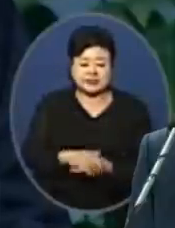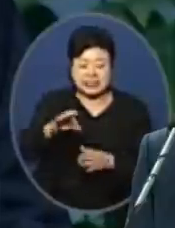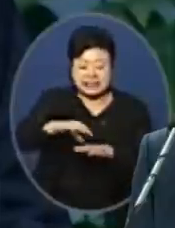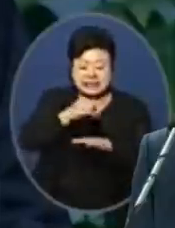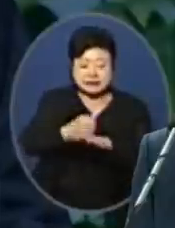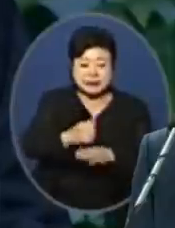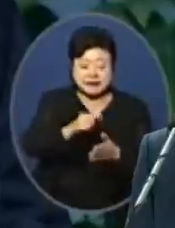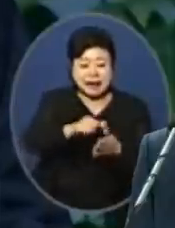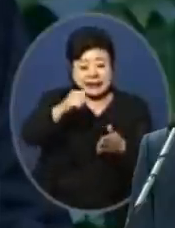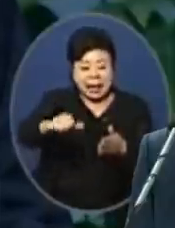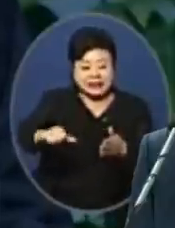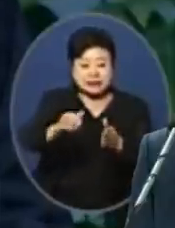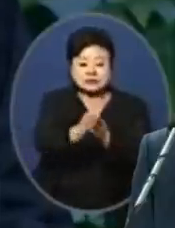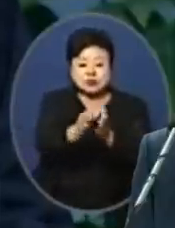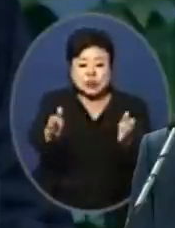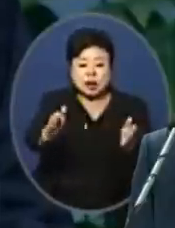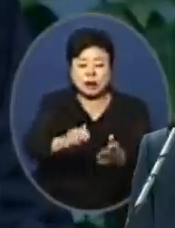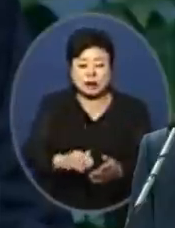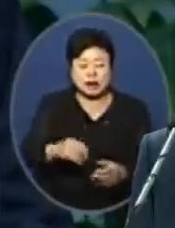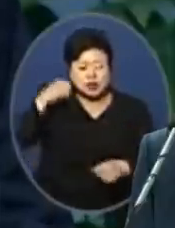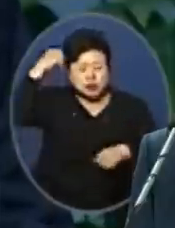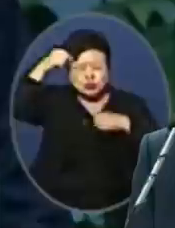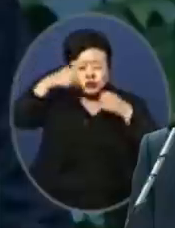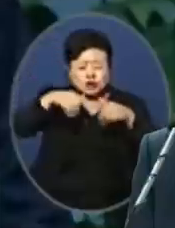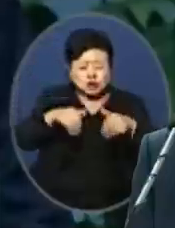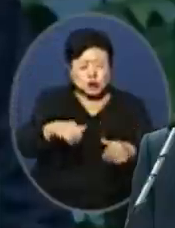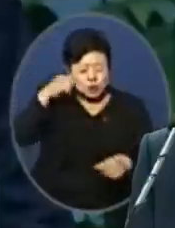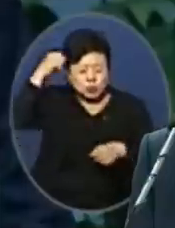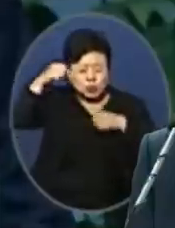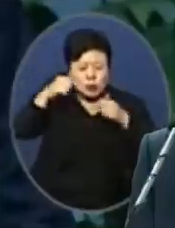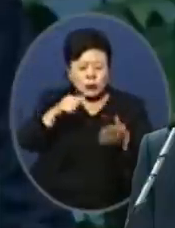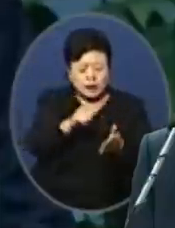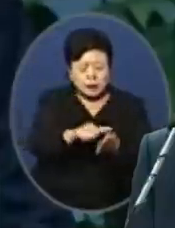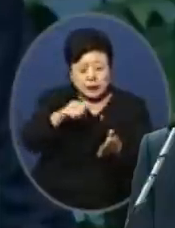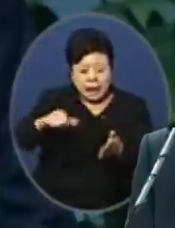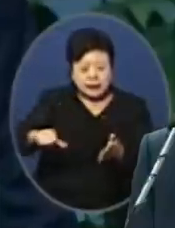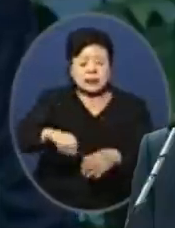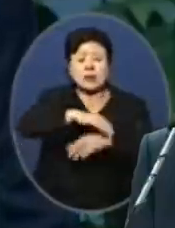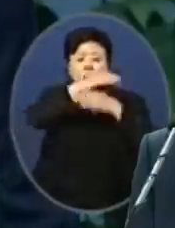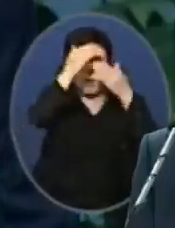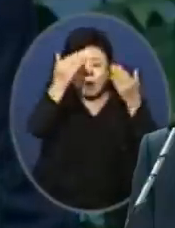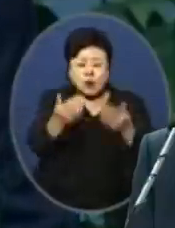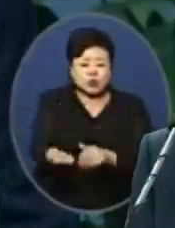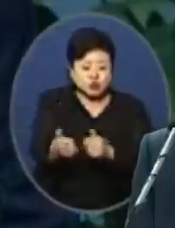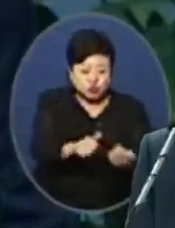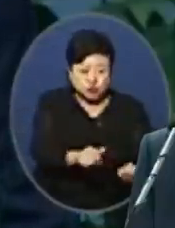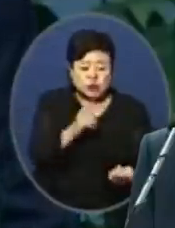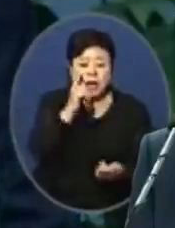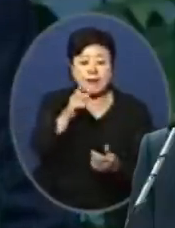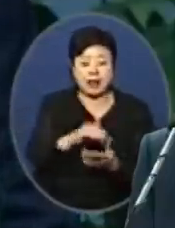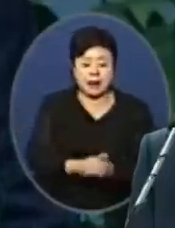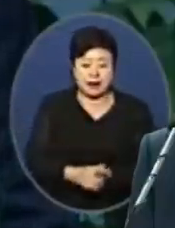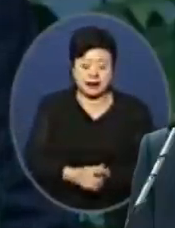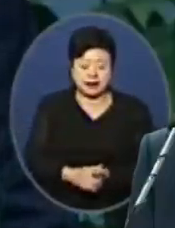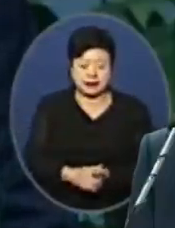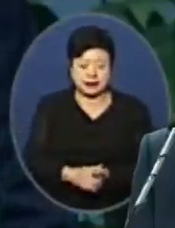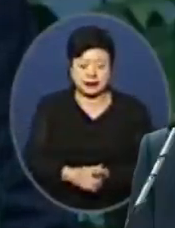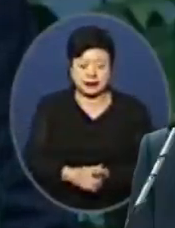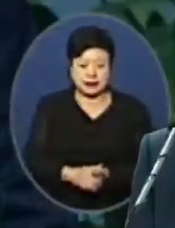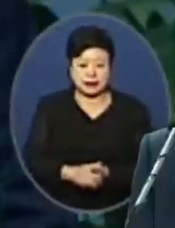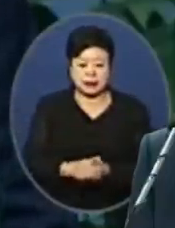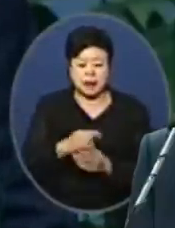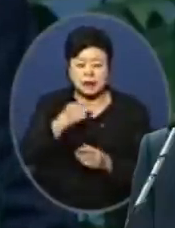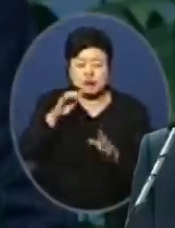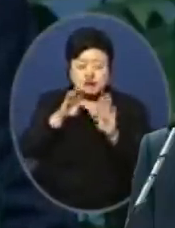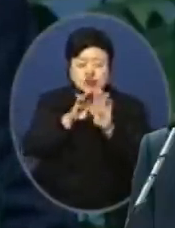임금님의 맏아들부터 종과 짐승의 마지까지 다 죽겠다. 그